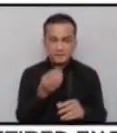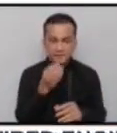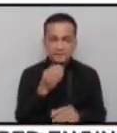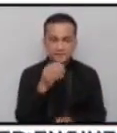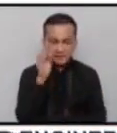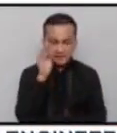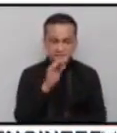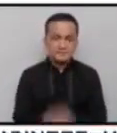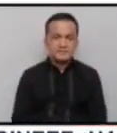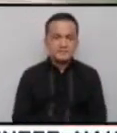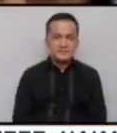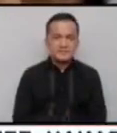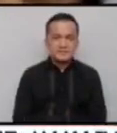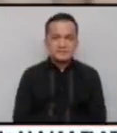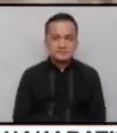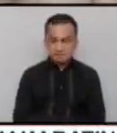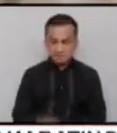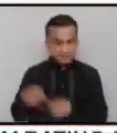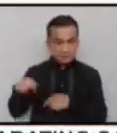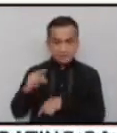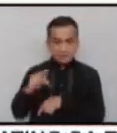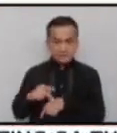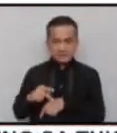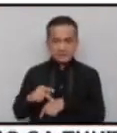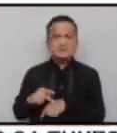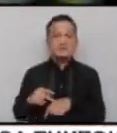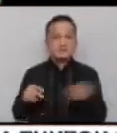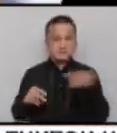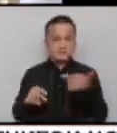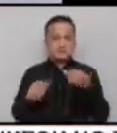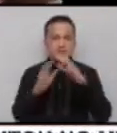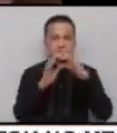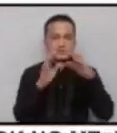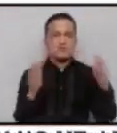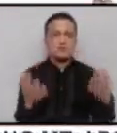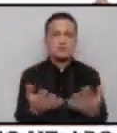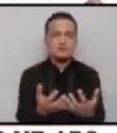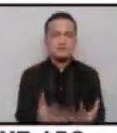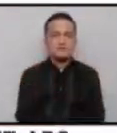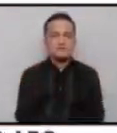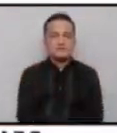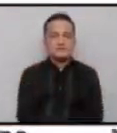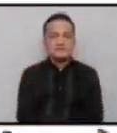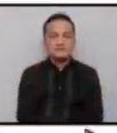Pinoy, hindi lamang sa Pilipinas kundi pati na rin sa buong mundo.